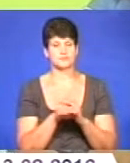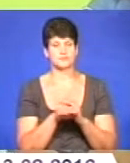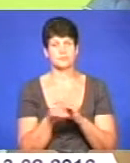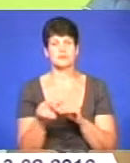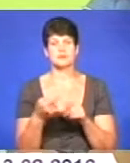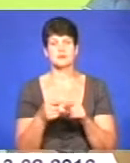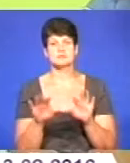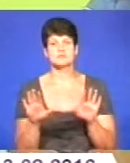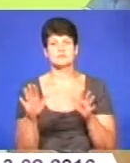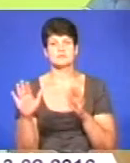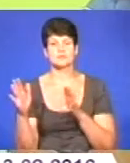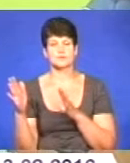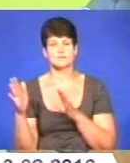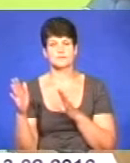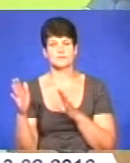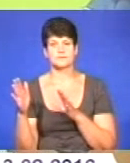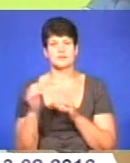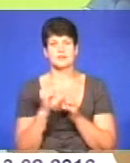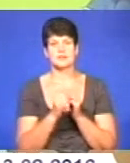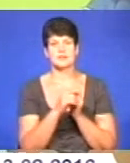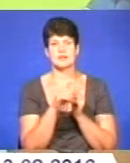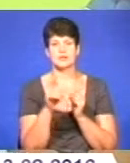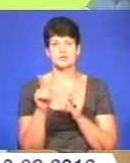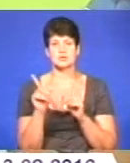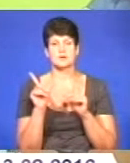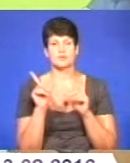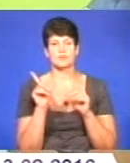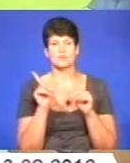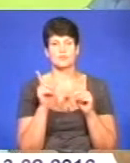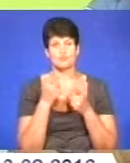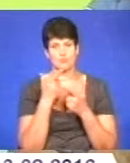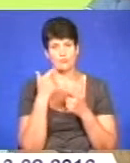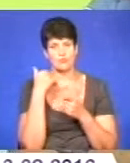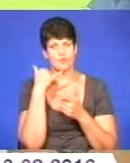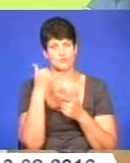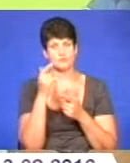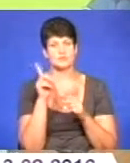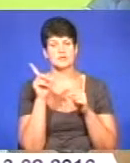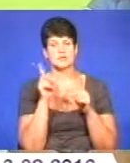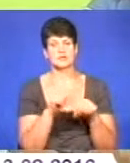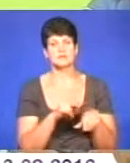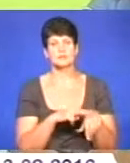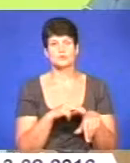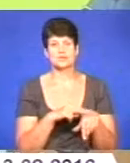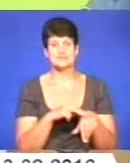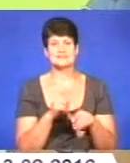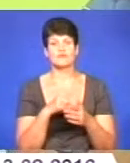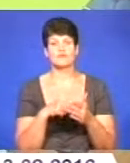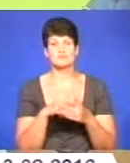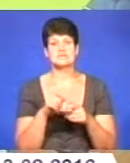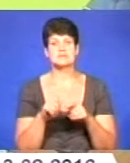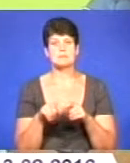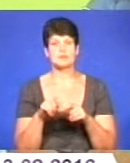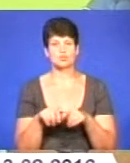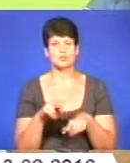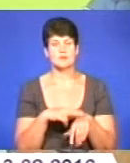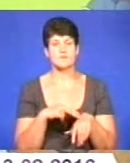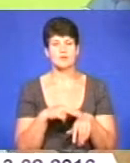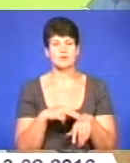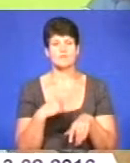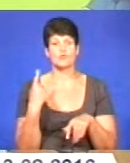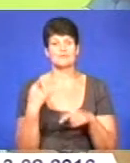подій. На кожне повідомлення виїжджає поліція, в місті патрульна поліція, по області